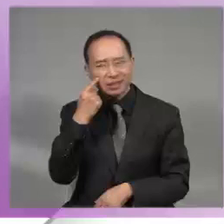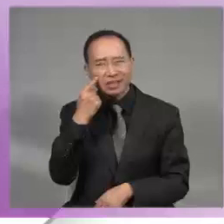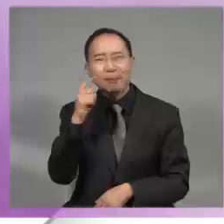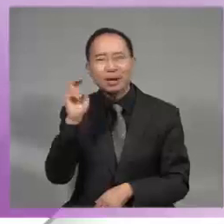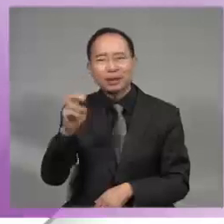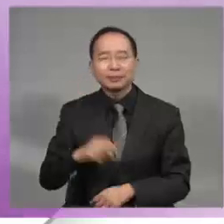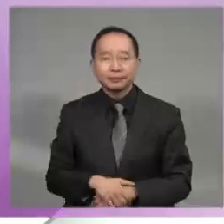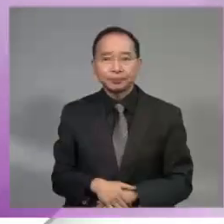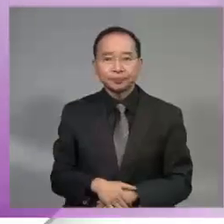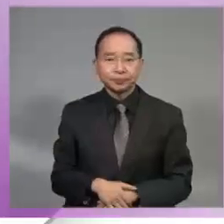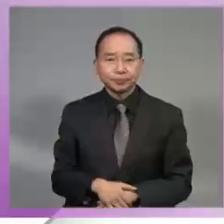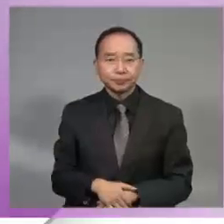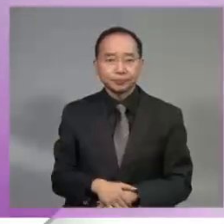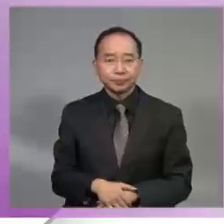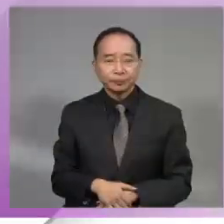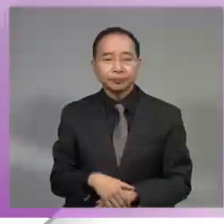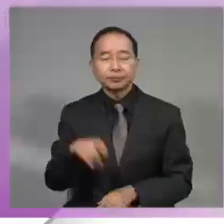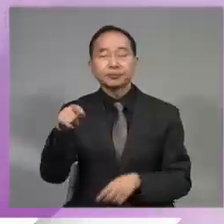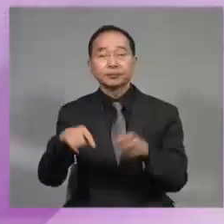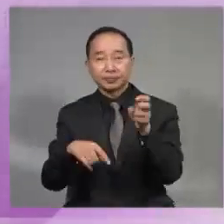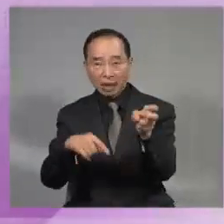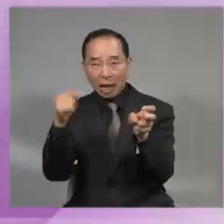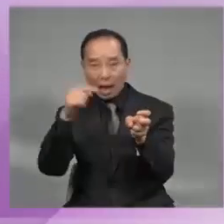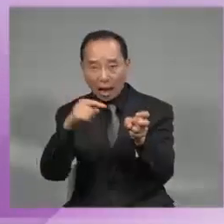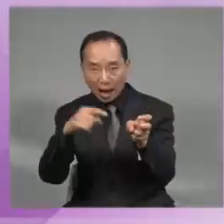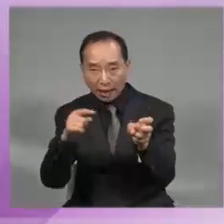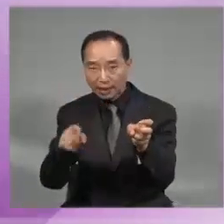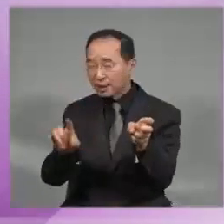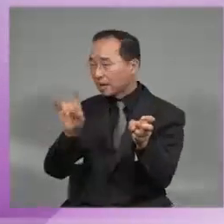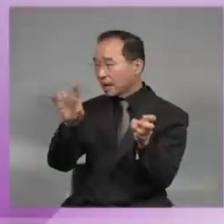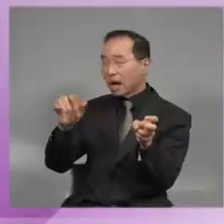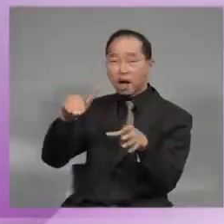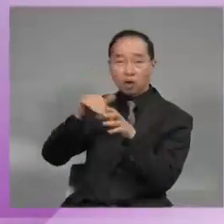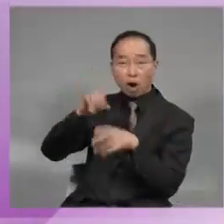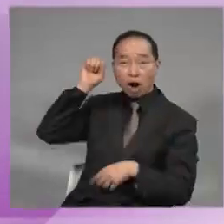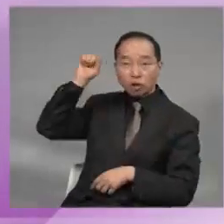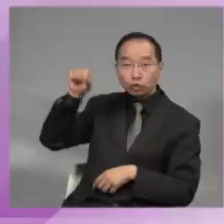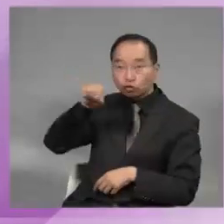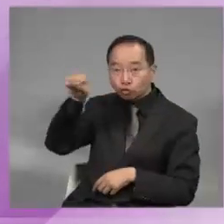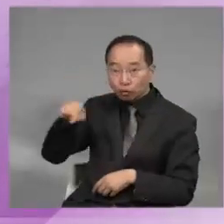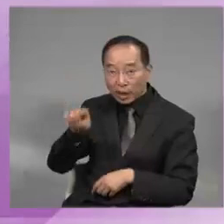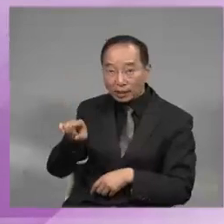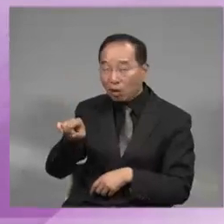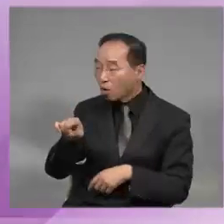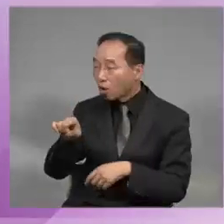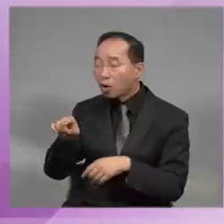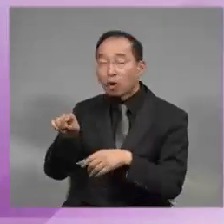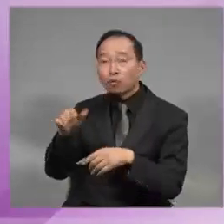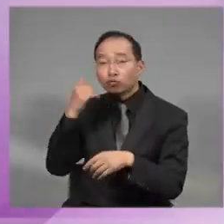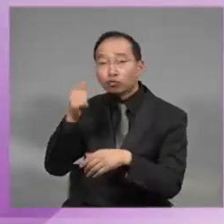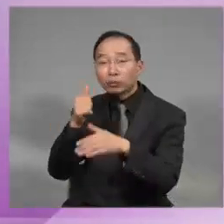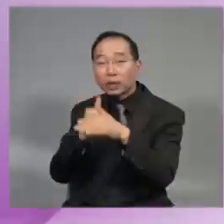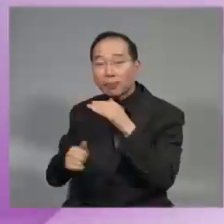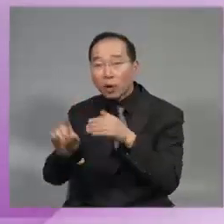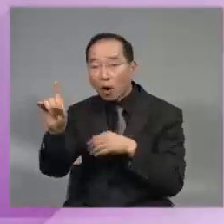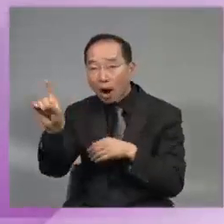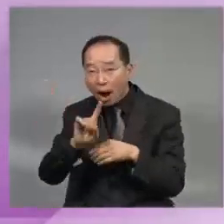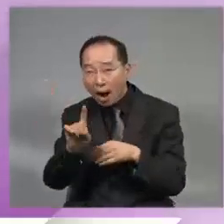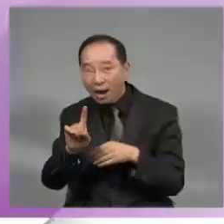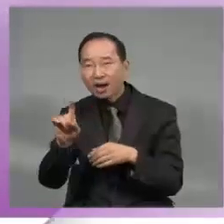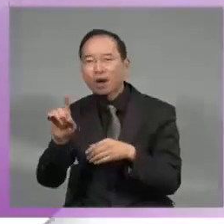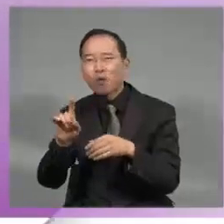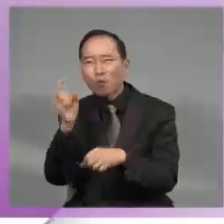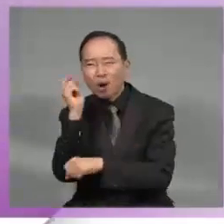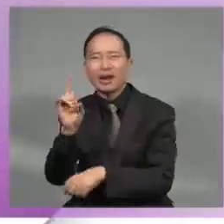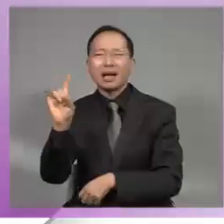저기 이송 차량에 그 후보자별로 선정한 투표 참관인 1인씩, 각 1인씩 2인 이상을 타도록 하고 있긴 한데요.